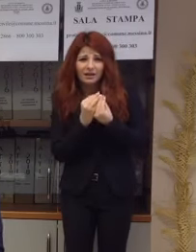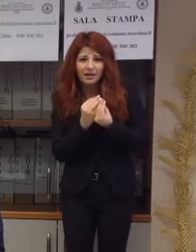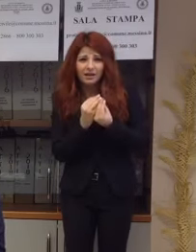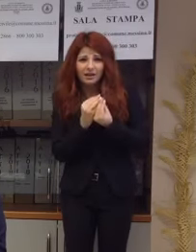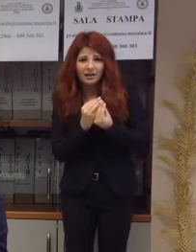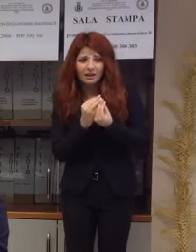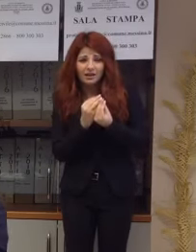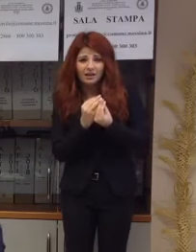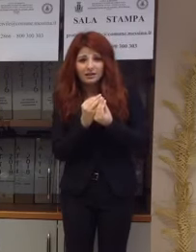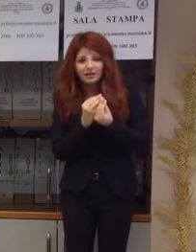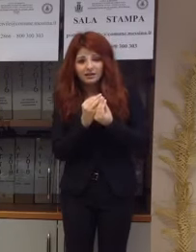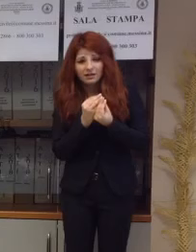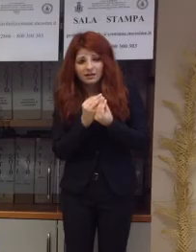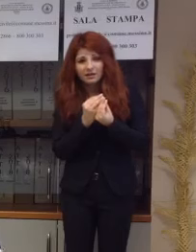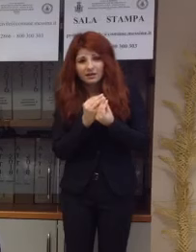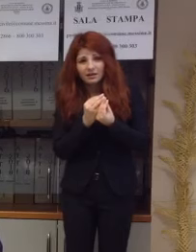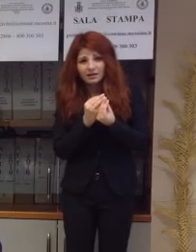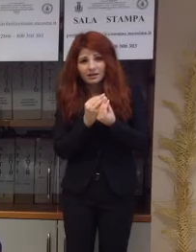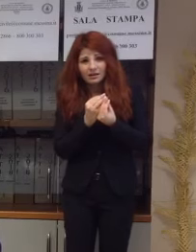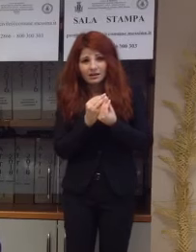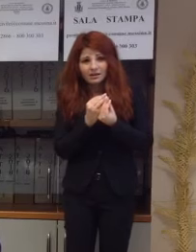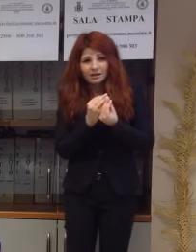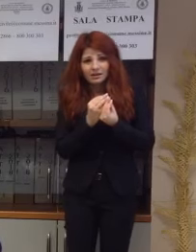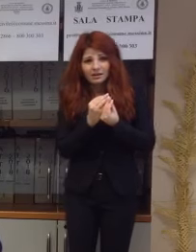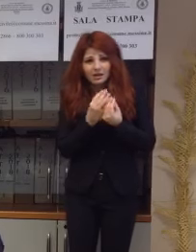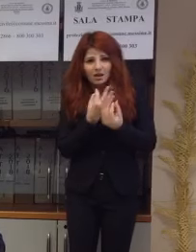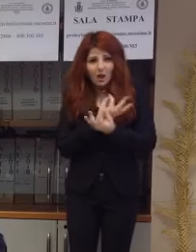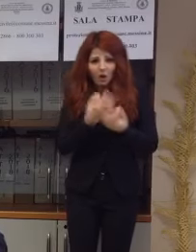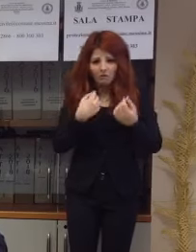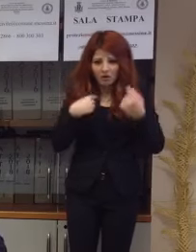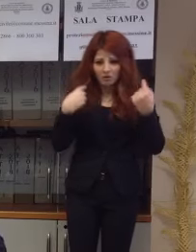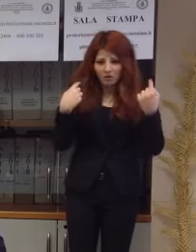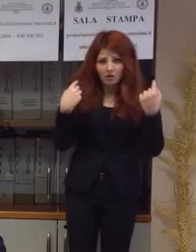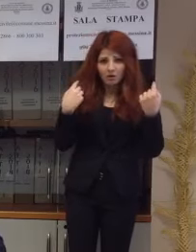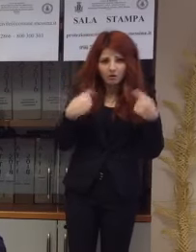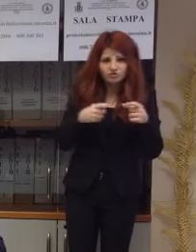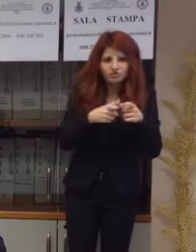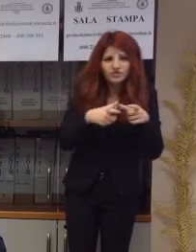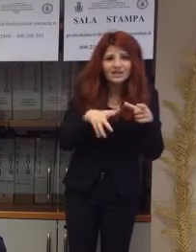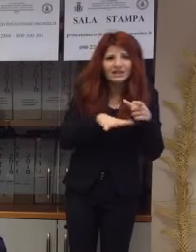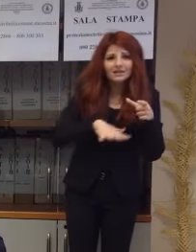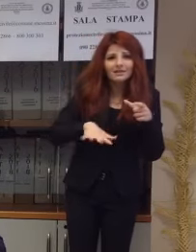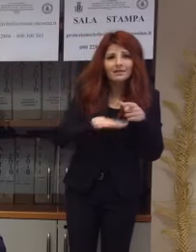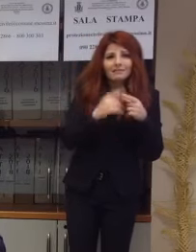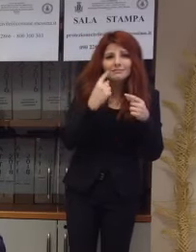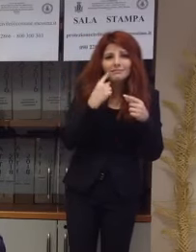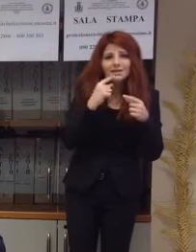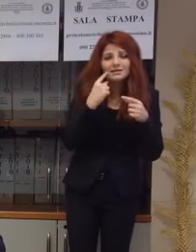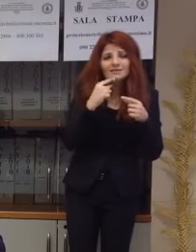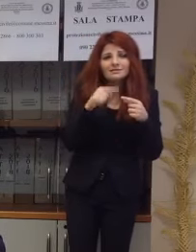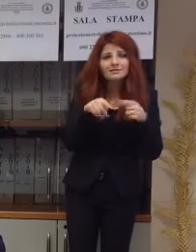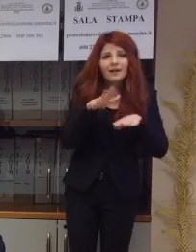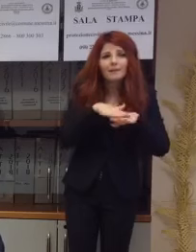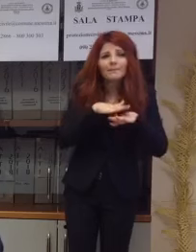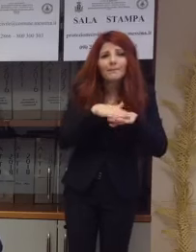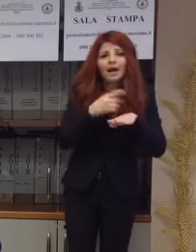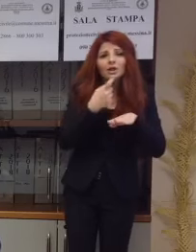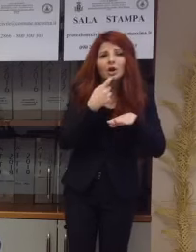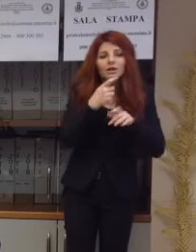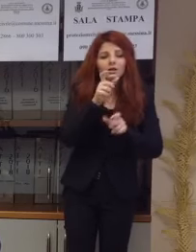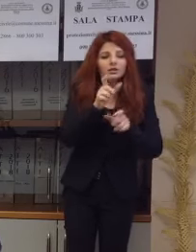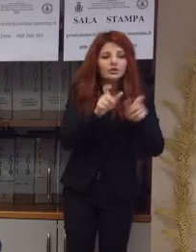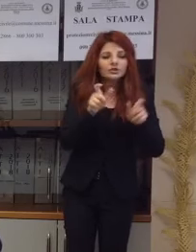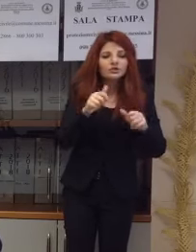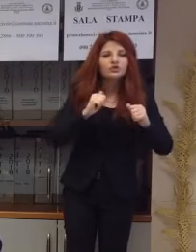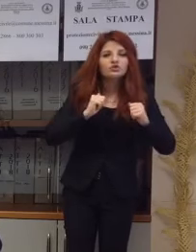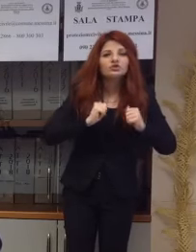questo fronte non mi troverete mai. La città deve essere restituita ai cittadini. E